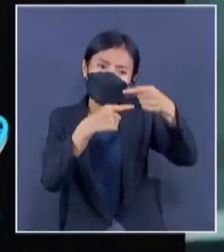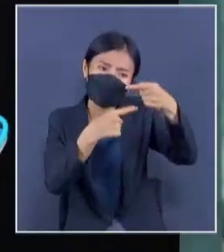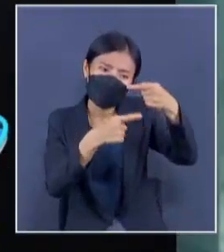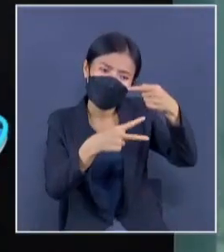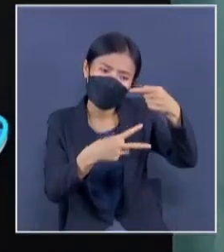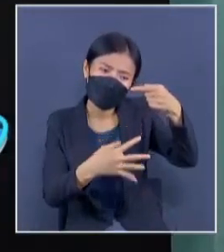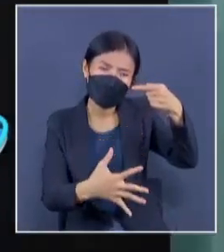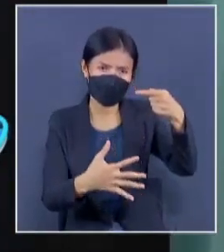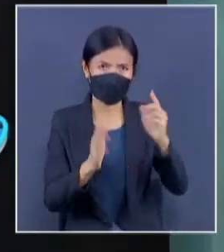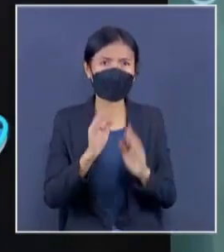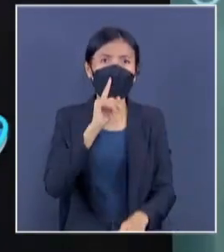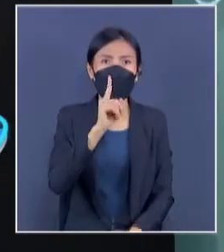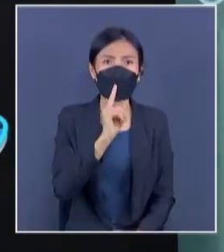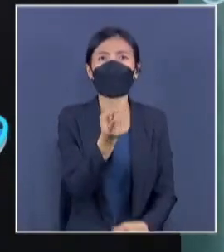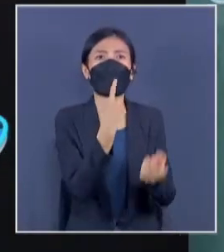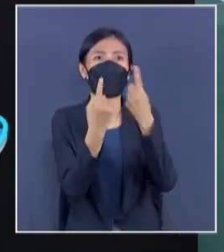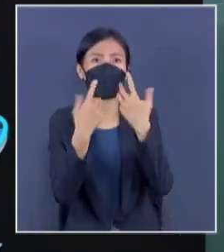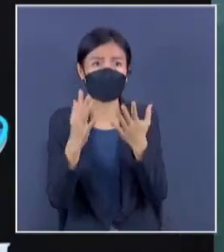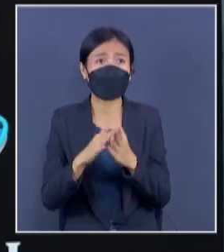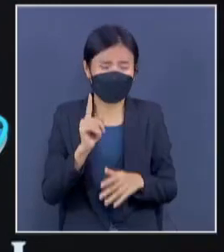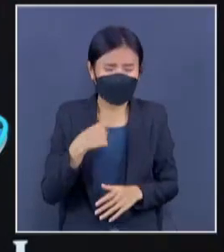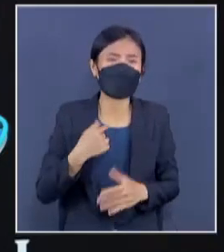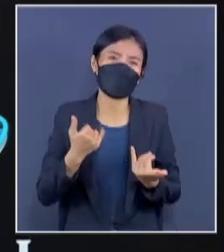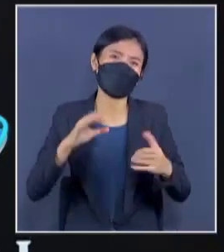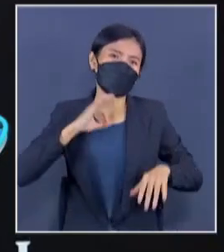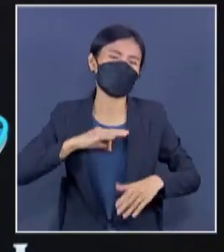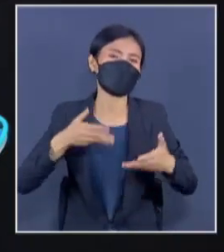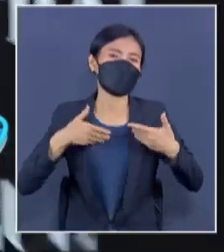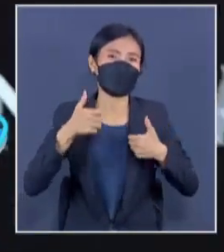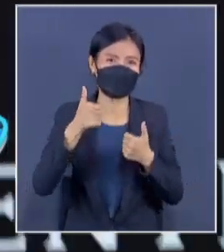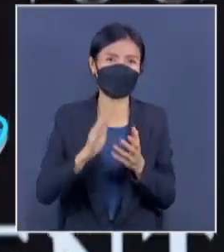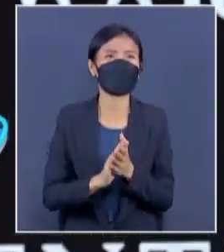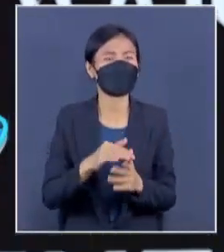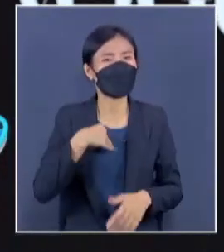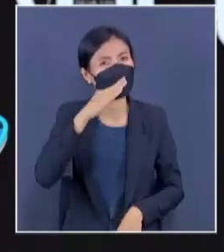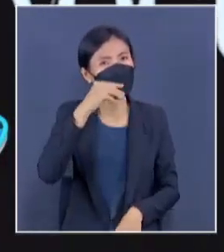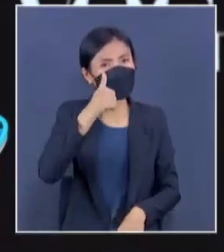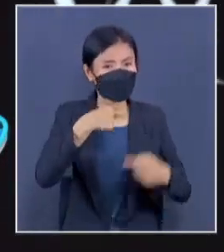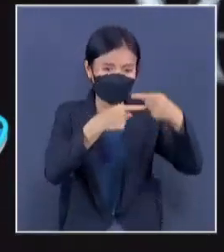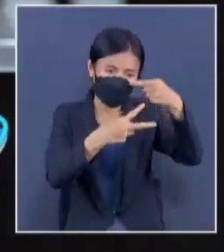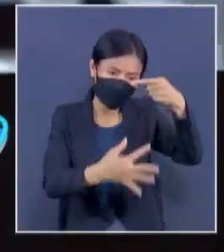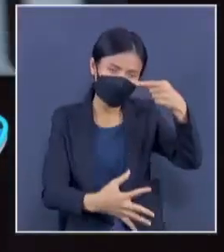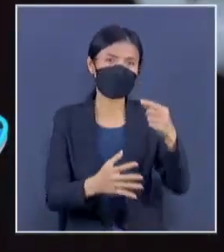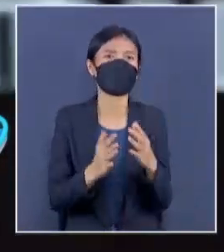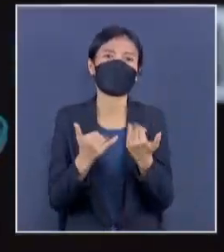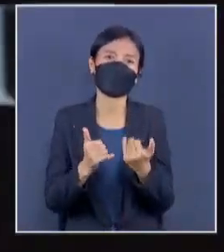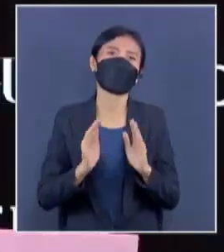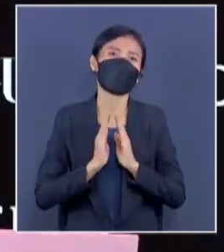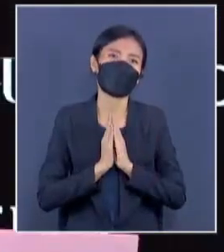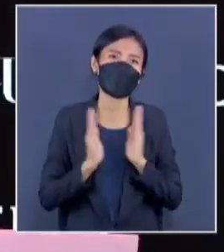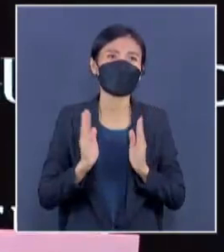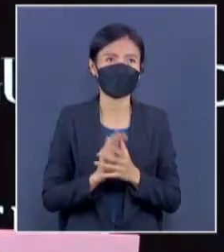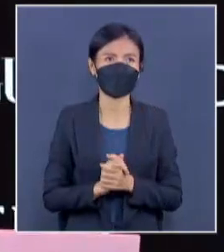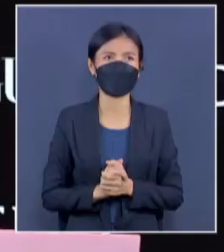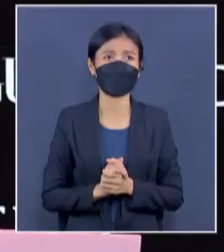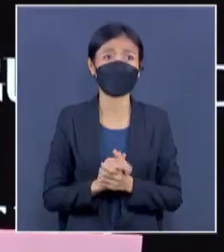แล้วค่ะเนื่องจากมีแต่คอมเมนต์เชิงบวกซึ่งก็ขอบคุณเวลาที่เป็นเครื่องพิสูจน์ในความรักครั้งนี้ไปฟังเสียงเธอกันหน่อยค่ะ